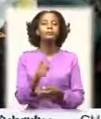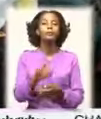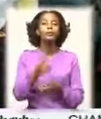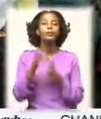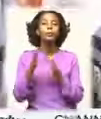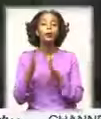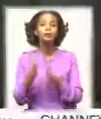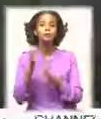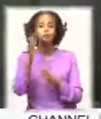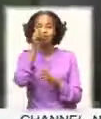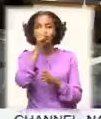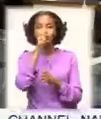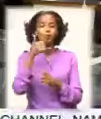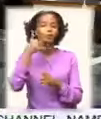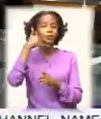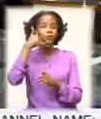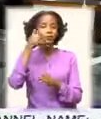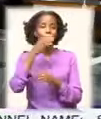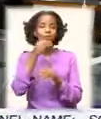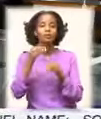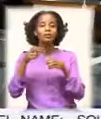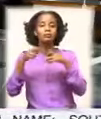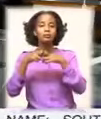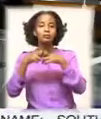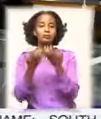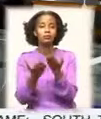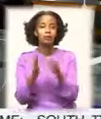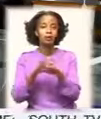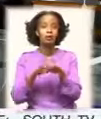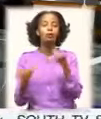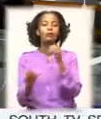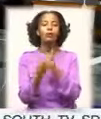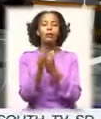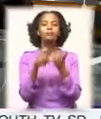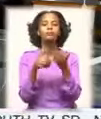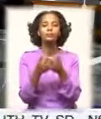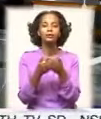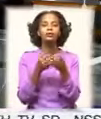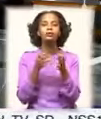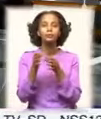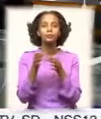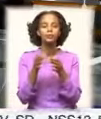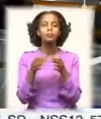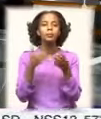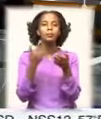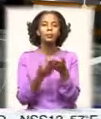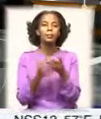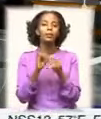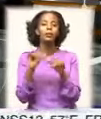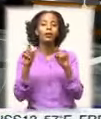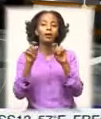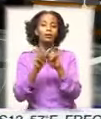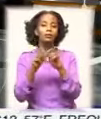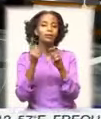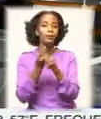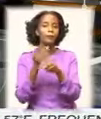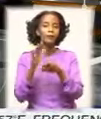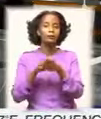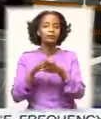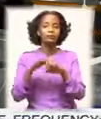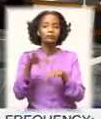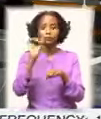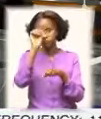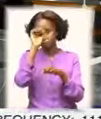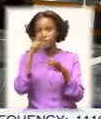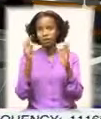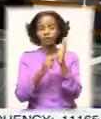በዋነኝነትም በኢትዮ ቴሌኮምና በኤሌክትሪክ አገልግሎት ላይ ጉዳት ስለማድረሳቸውም አንስተዋል። ህዝቡም በእንደዚህ አይነት ተግባራት ላይ የተሰማሩ አካላትን